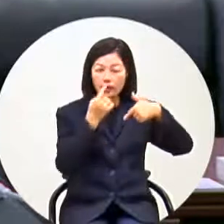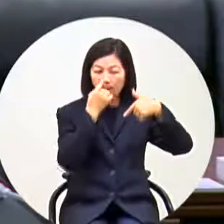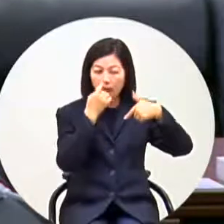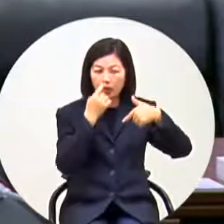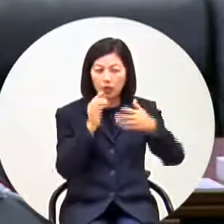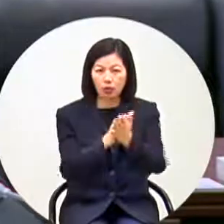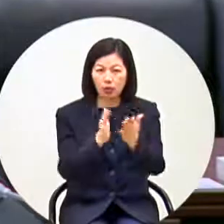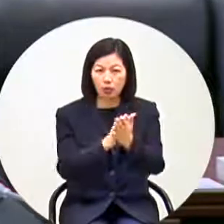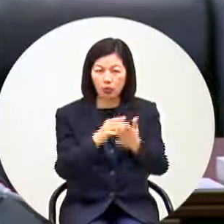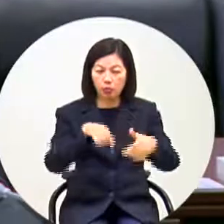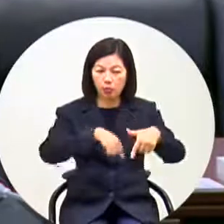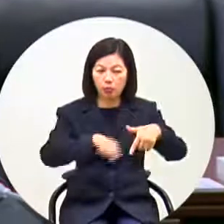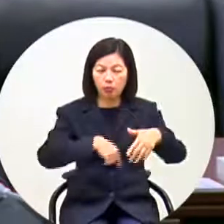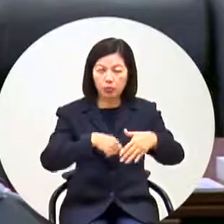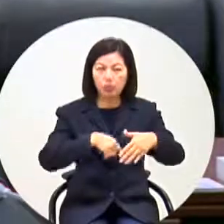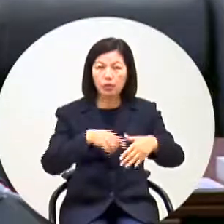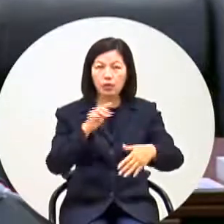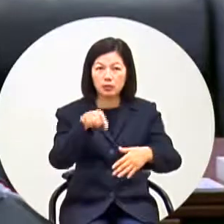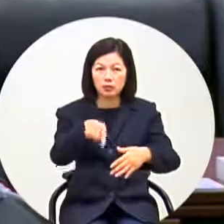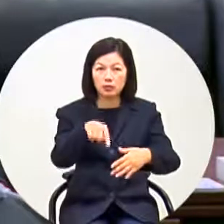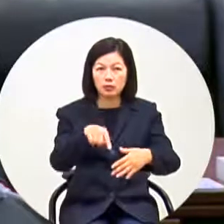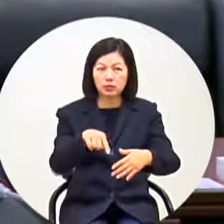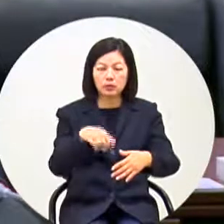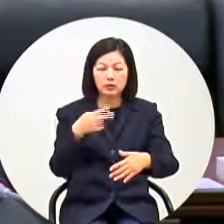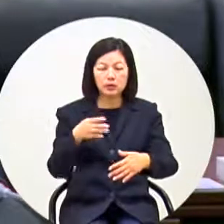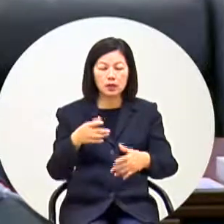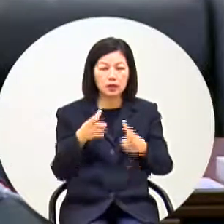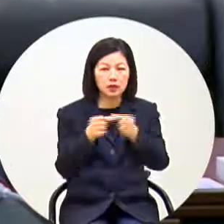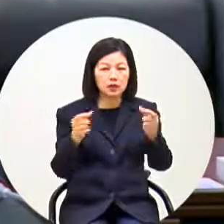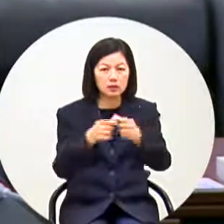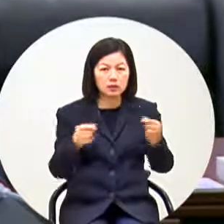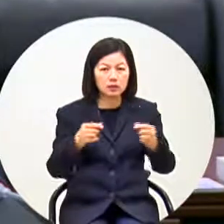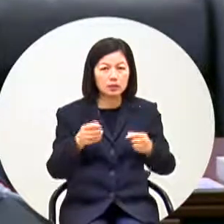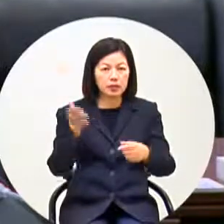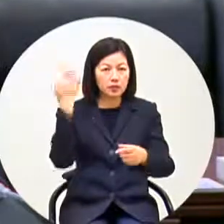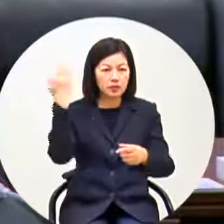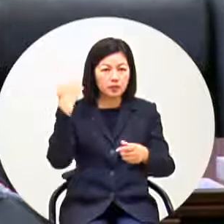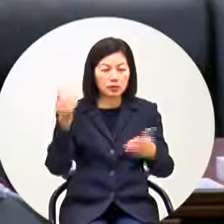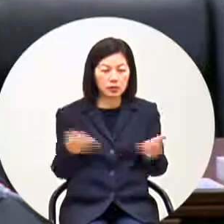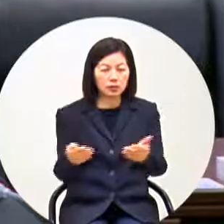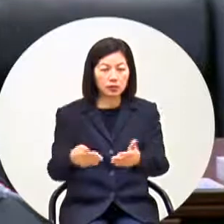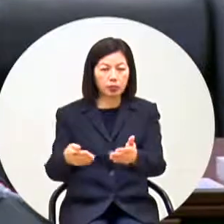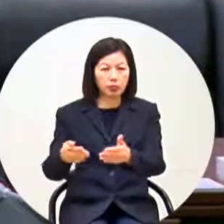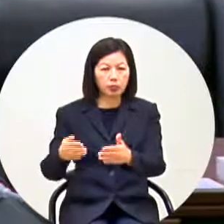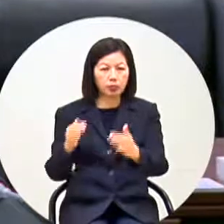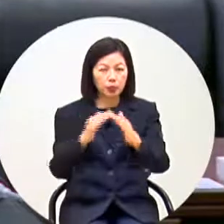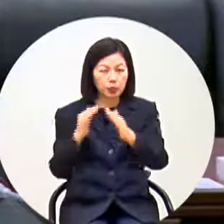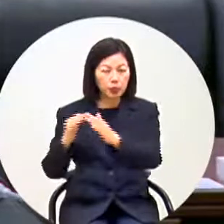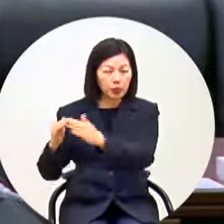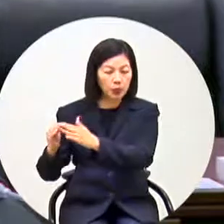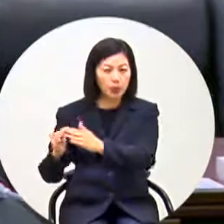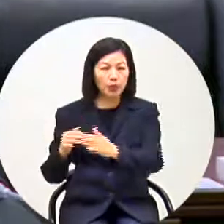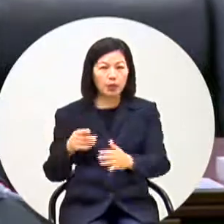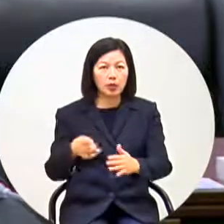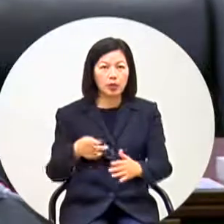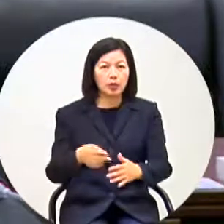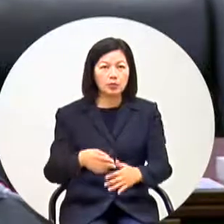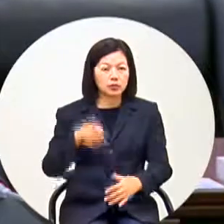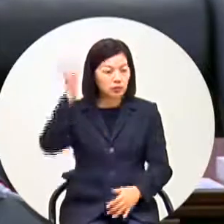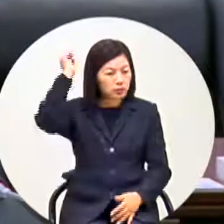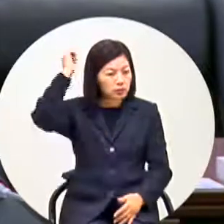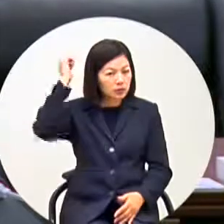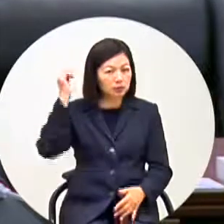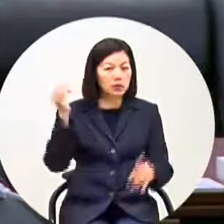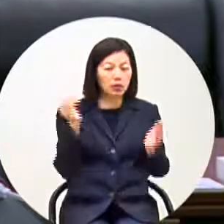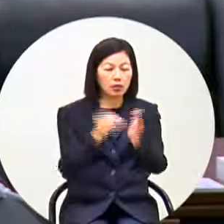日治时代的建筑哦，那从清朝到民国等等都有非常内容丰